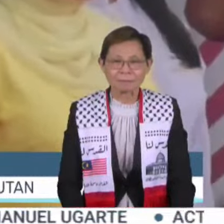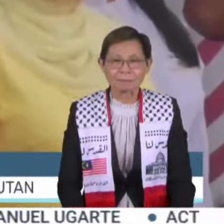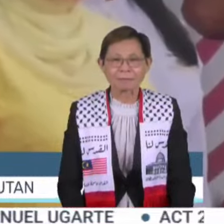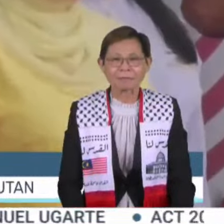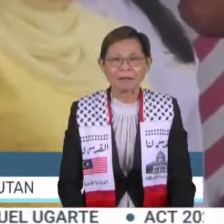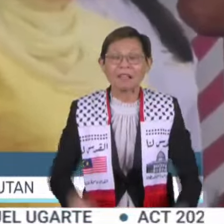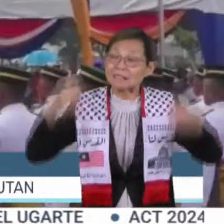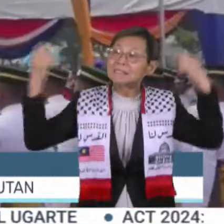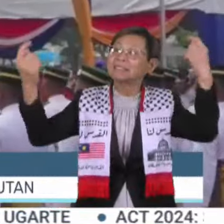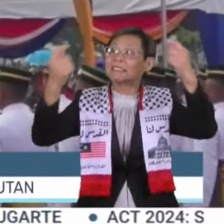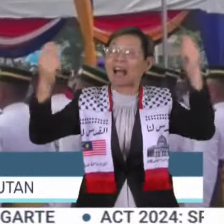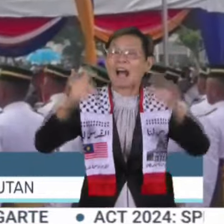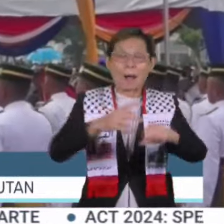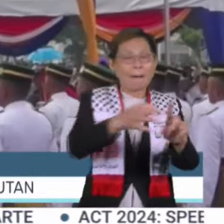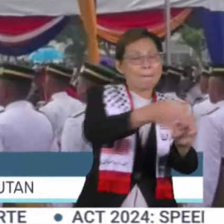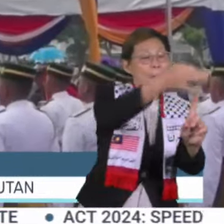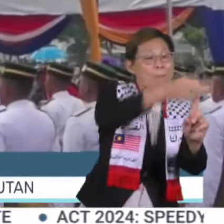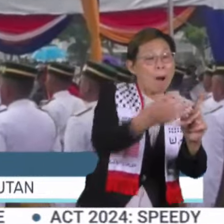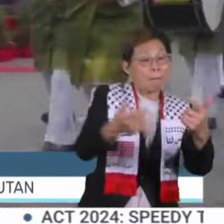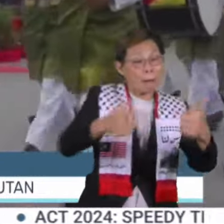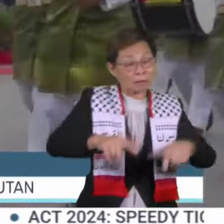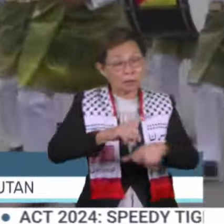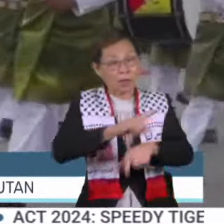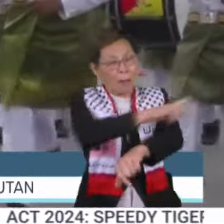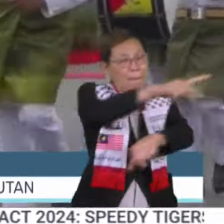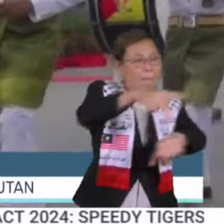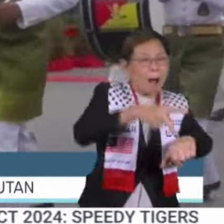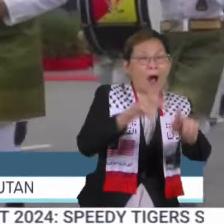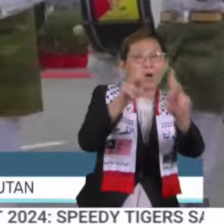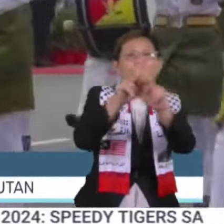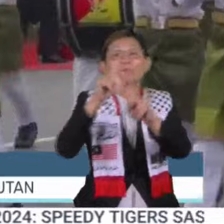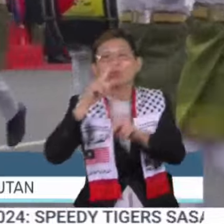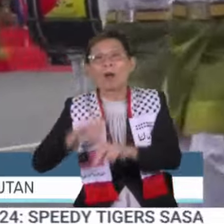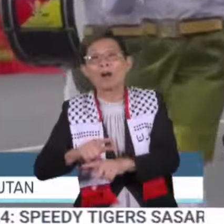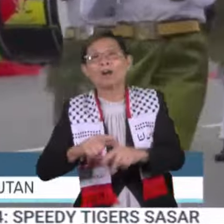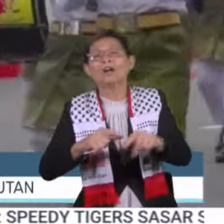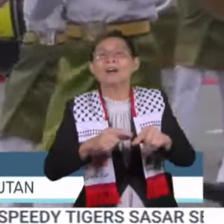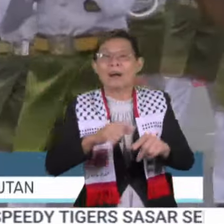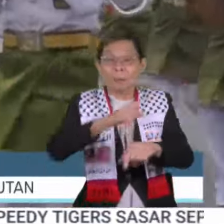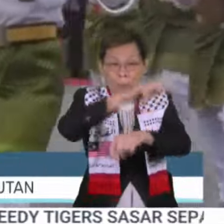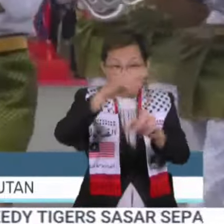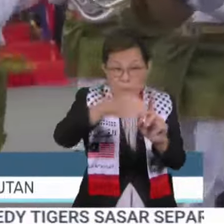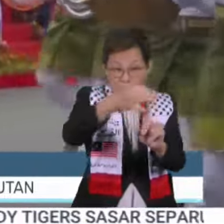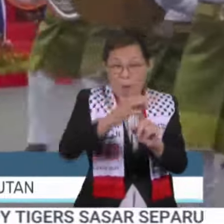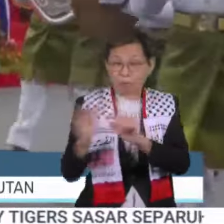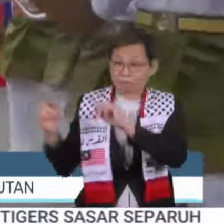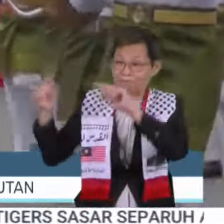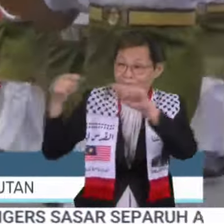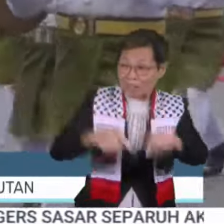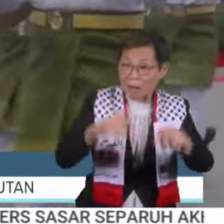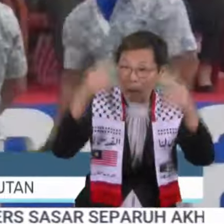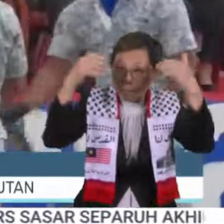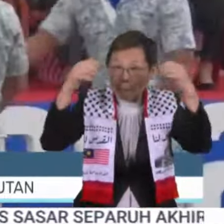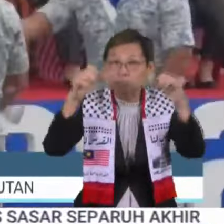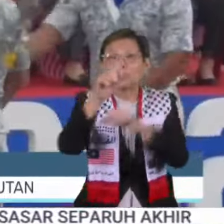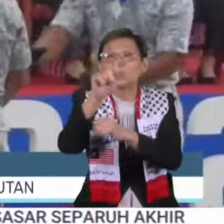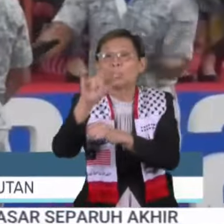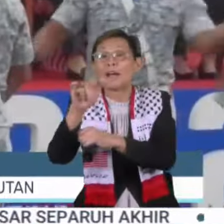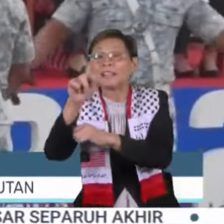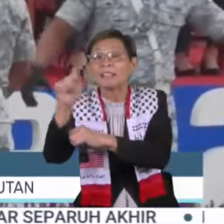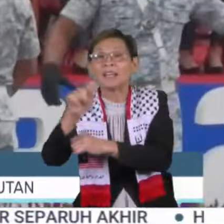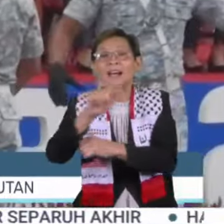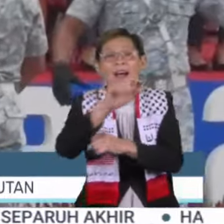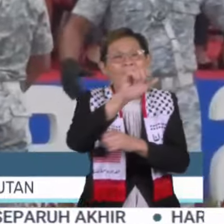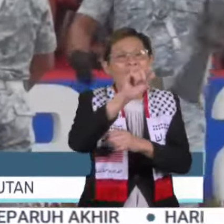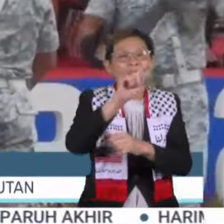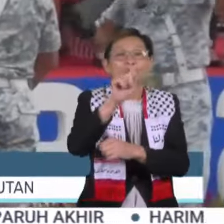Sementara itu, sambutan di Pulau Pinang berlangsung di Padang Kota Lama Georgetown. Kehadiran Yang di-Pertua Negeri, Tun Ahmad